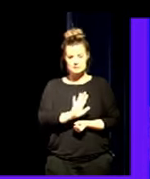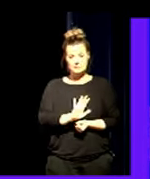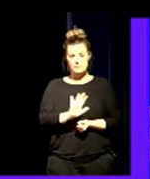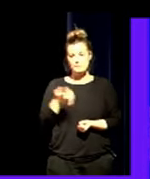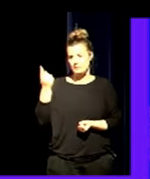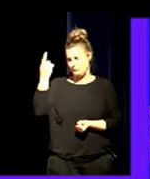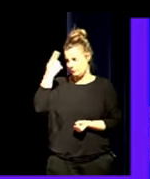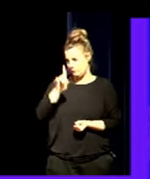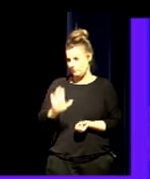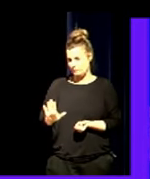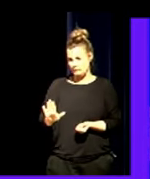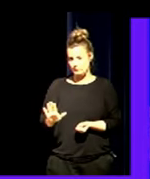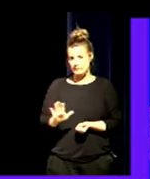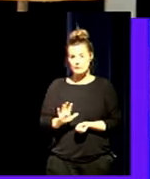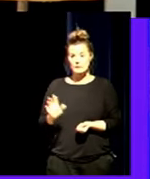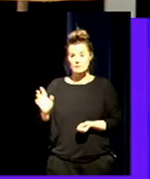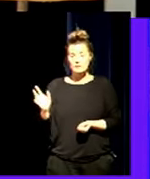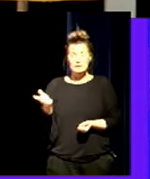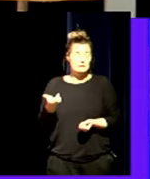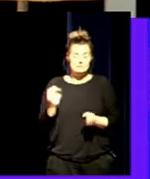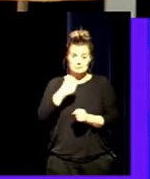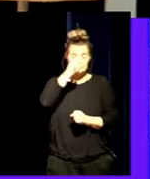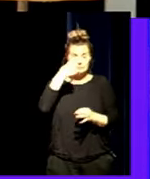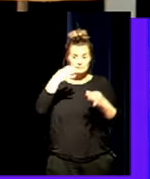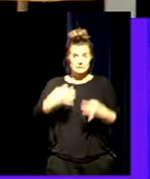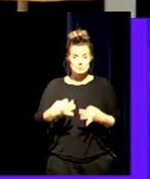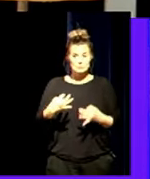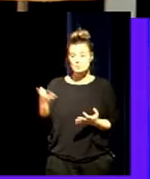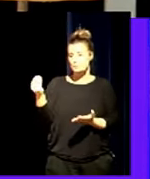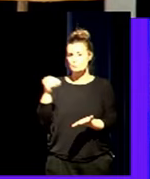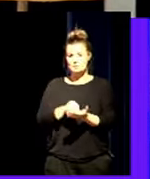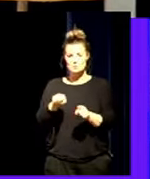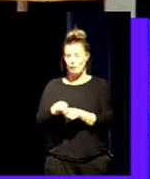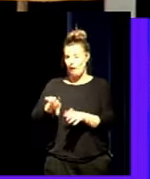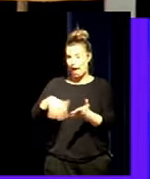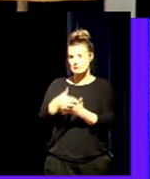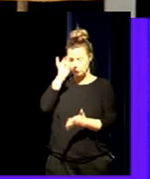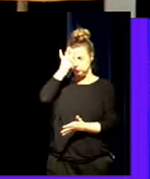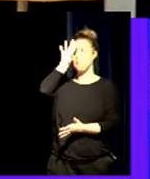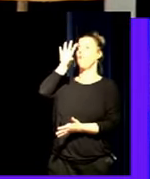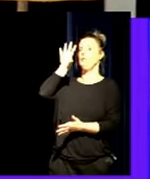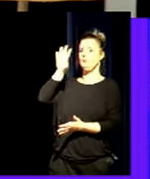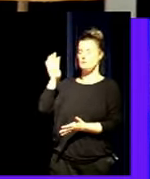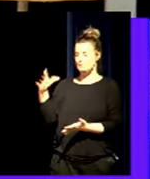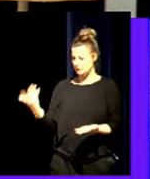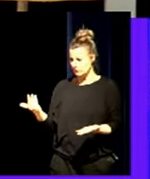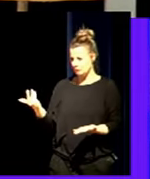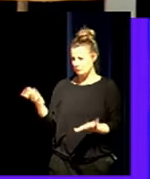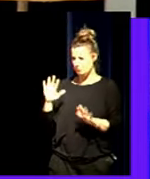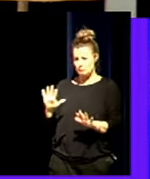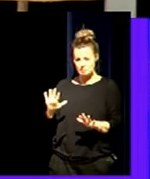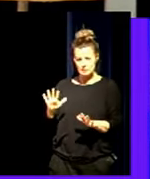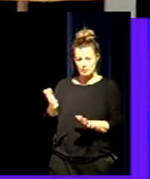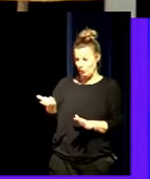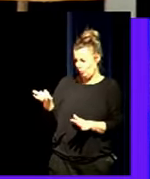zaudete klasen. Eta segurenik, askotan ez da, flipatu egin dozu, eh? Zenbat gauzi buruzak eta kire dut